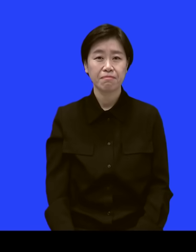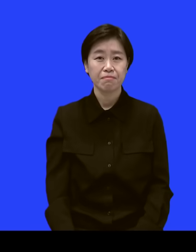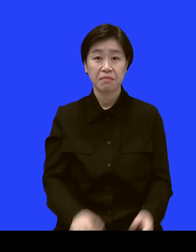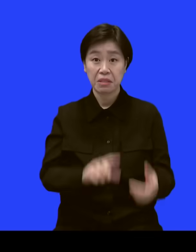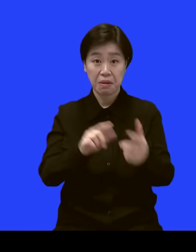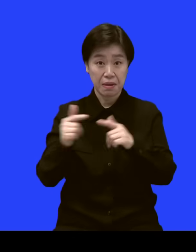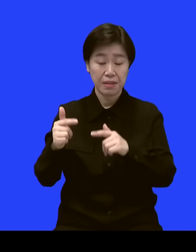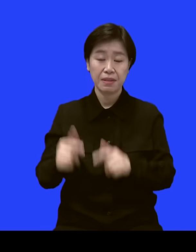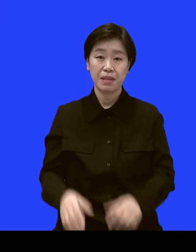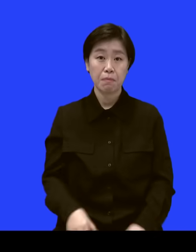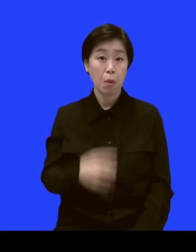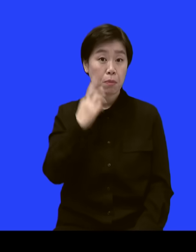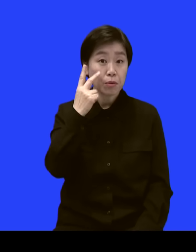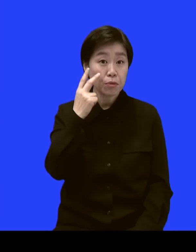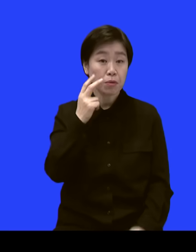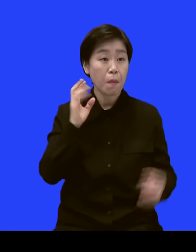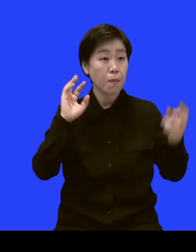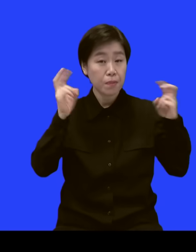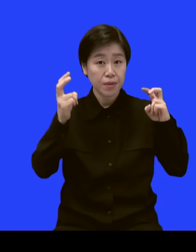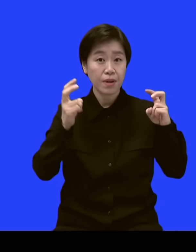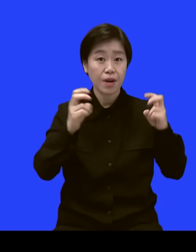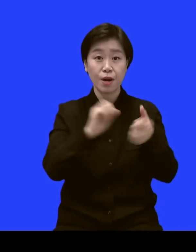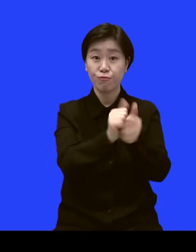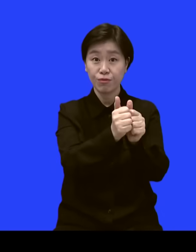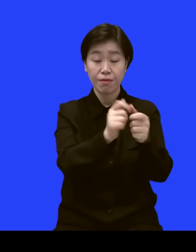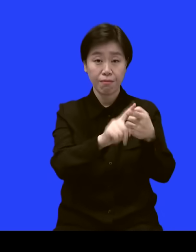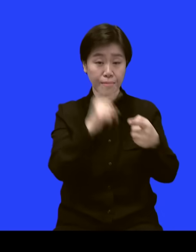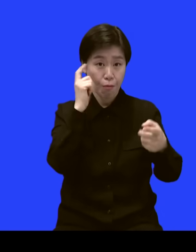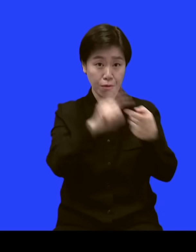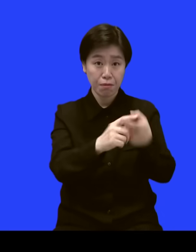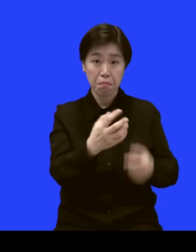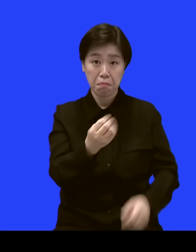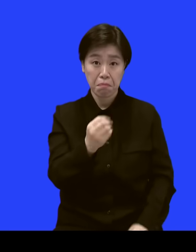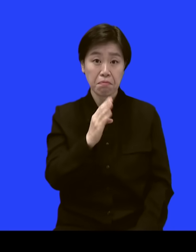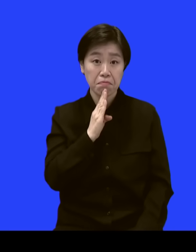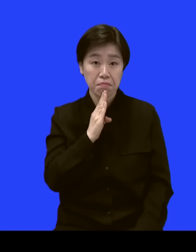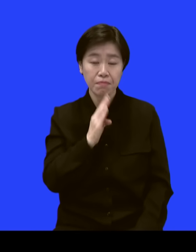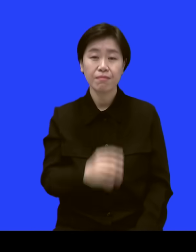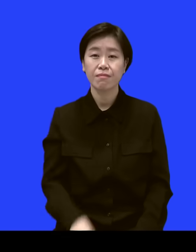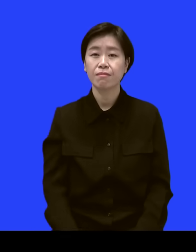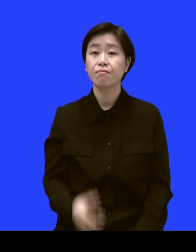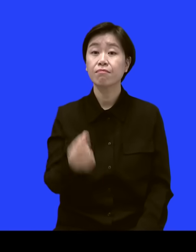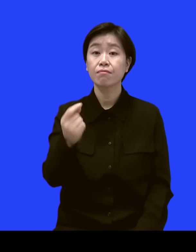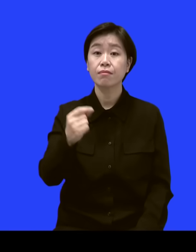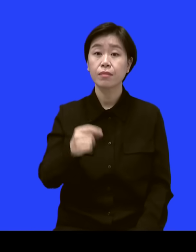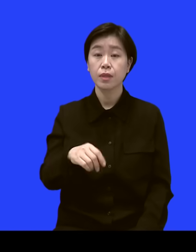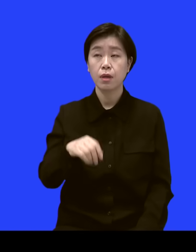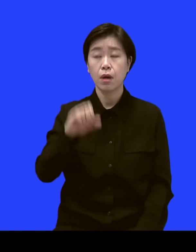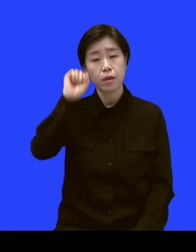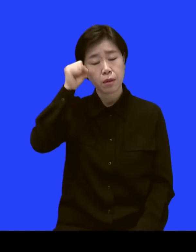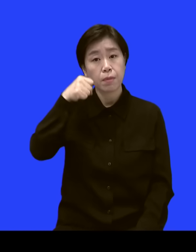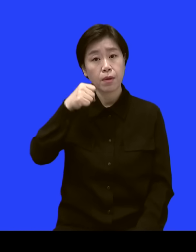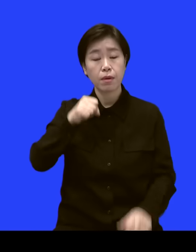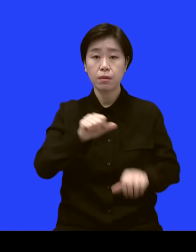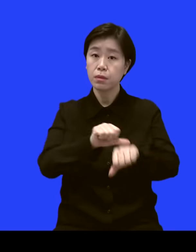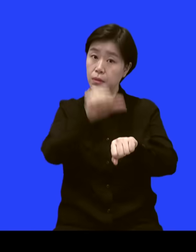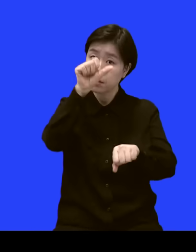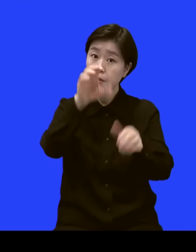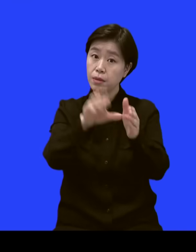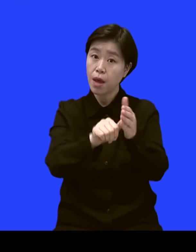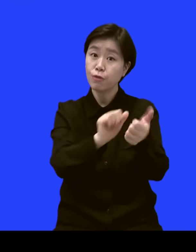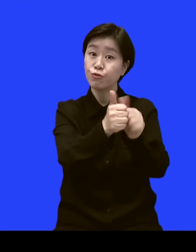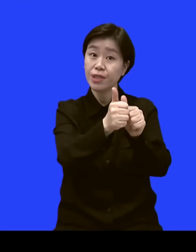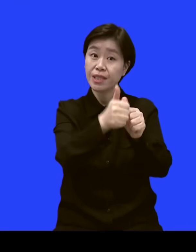네. 그렇죠, 애플도 그렇죠. 넣고. 애플도 넣고. 네. 아무튼 새벽 5시에 일어나서 딱 가면은 네. 그 마감 시간이라서 딱